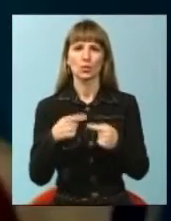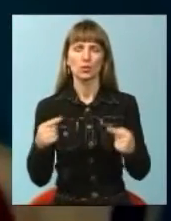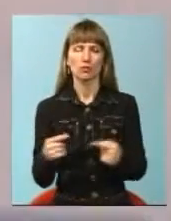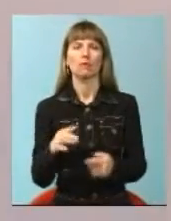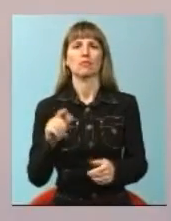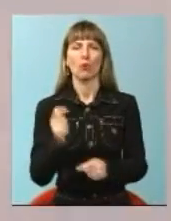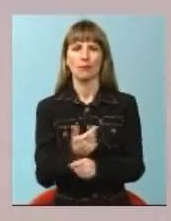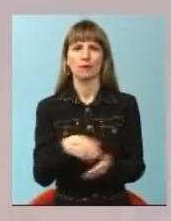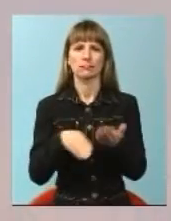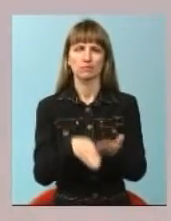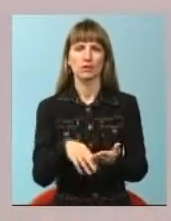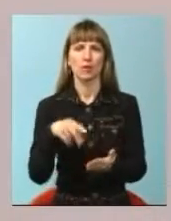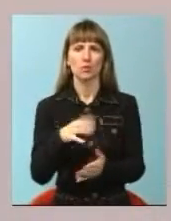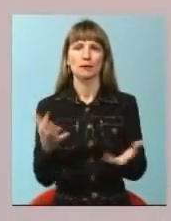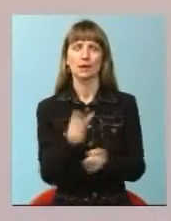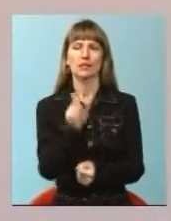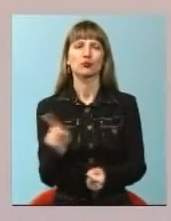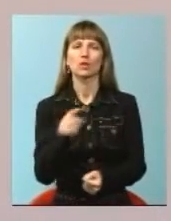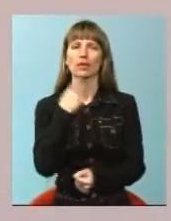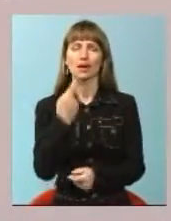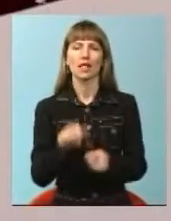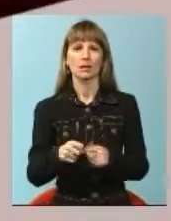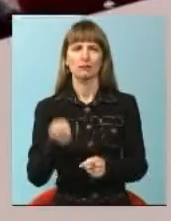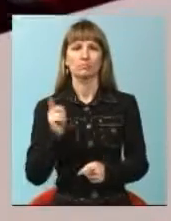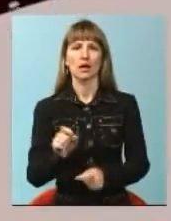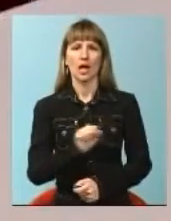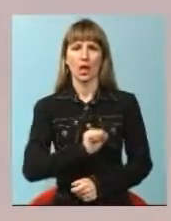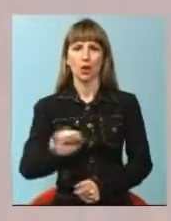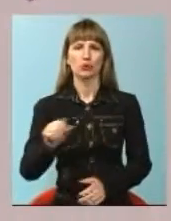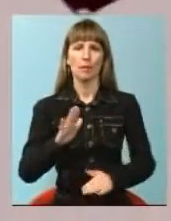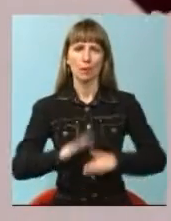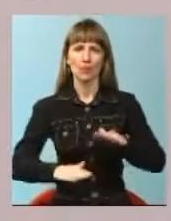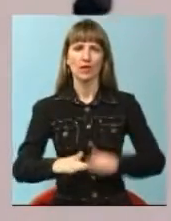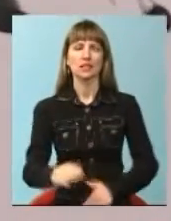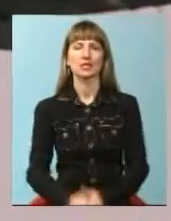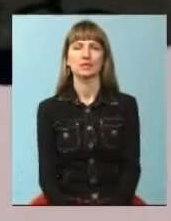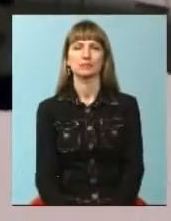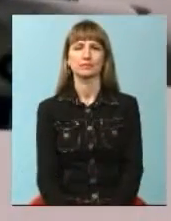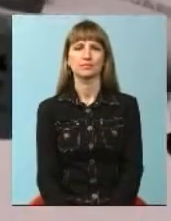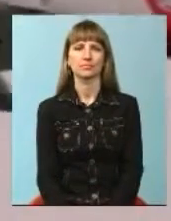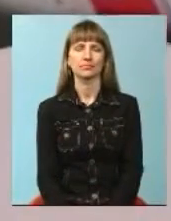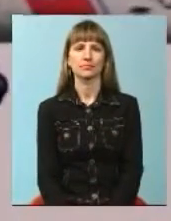знову приходять рятувальники. Що не каже, це справді героїчна професія.